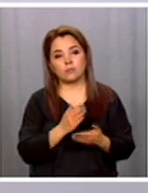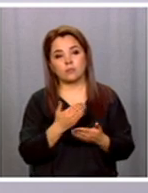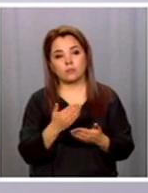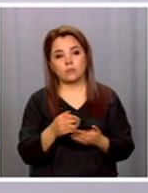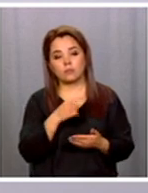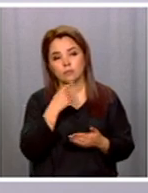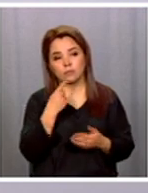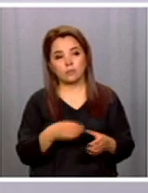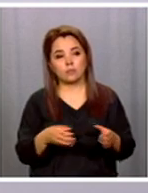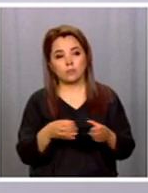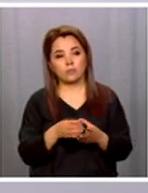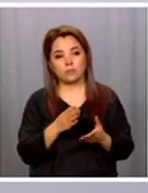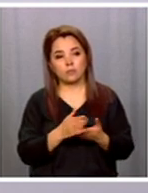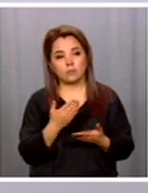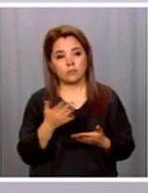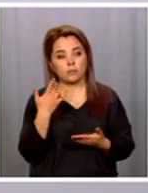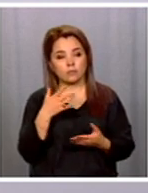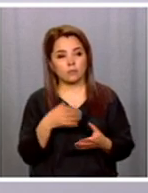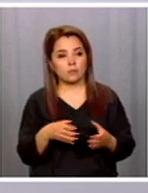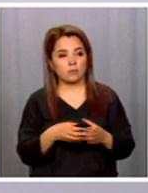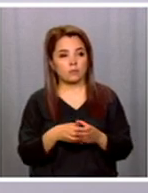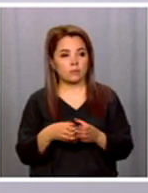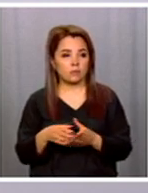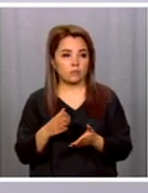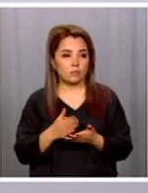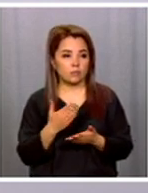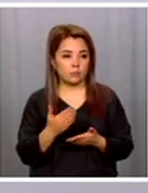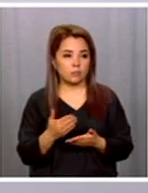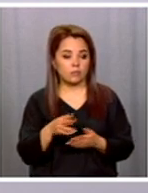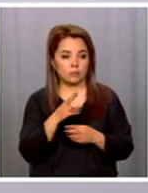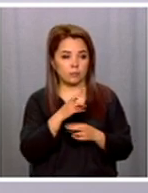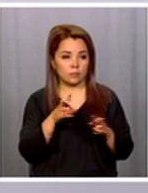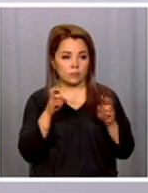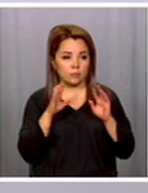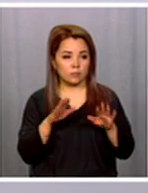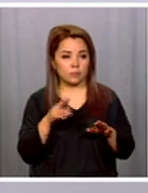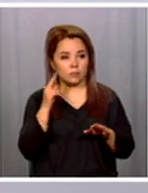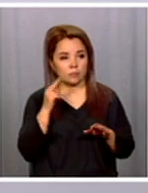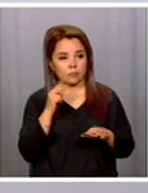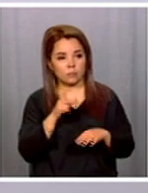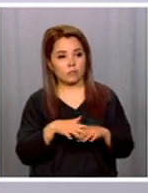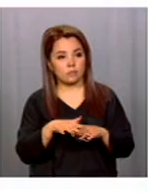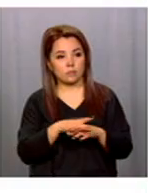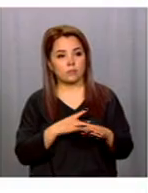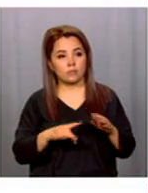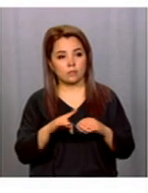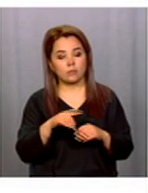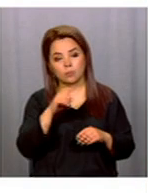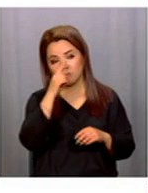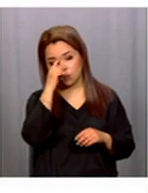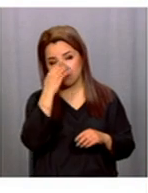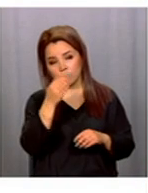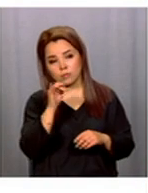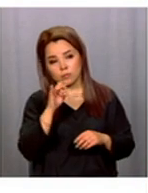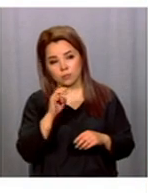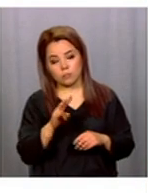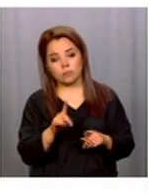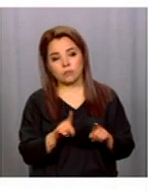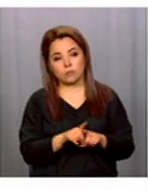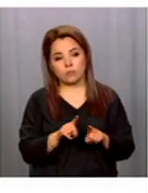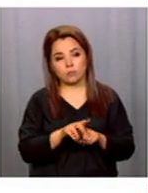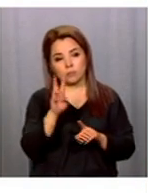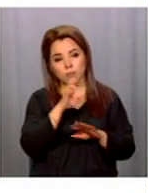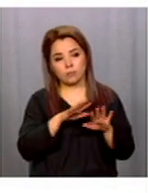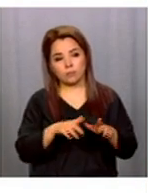Ресей Федерациясы, Америка Құрама Штаттары, Бразилия, Қытай Халық Республикасы, Үндістан, Иран сияқты мемлекеттерді